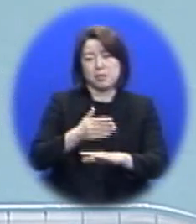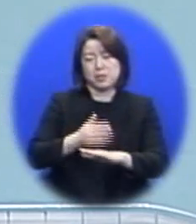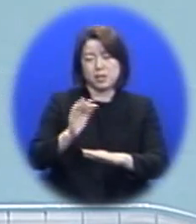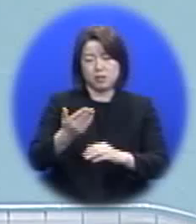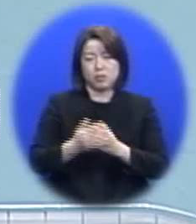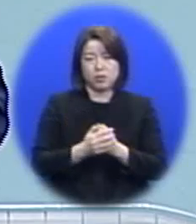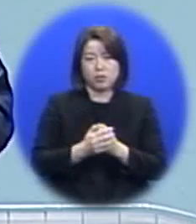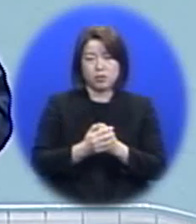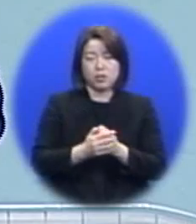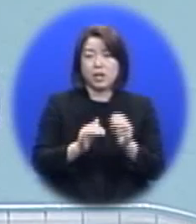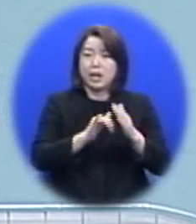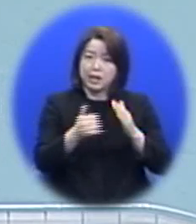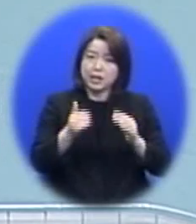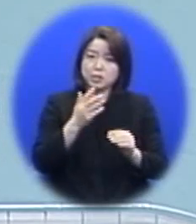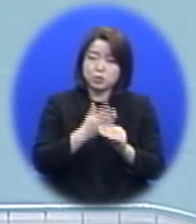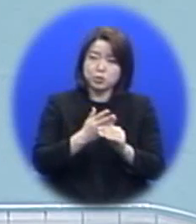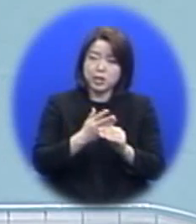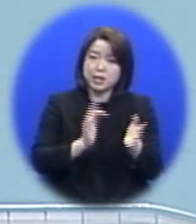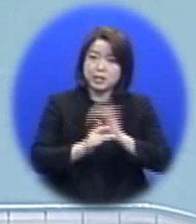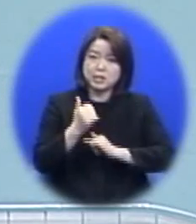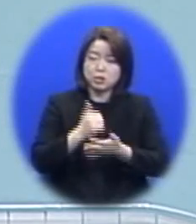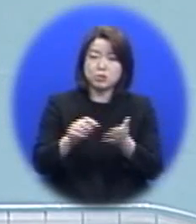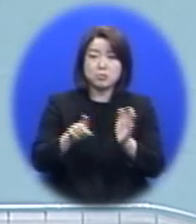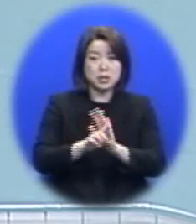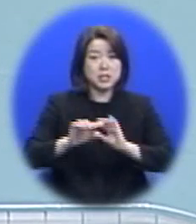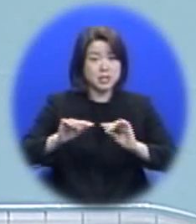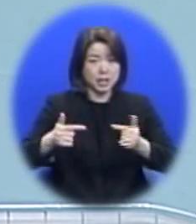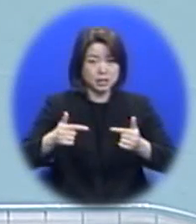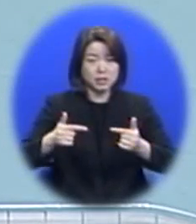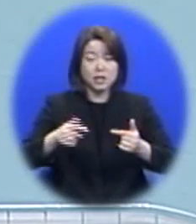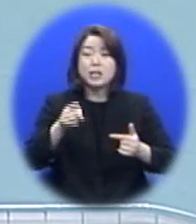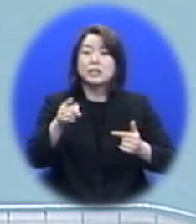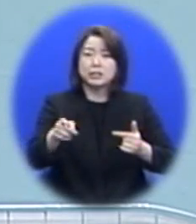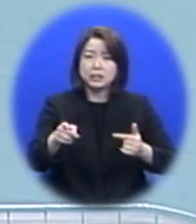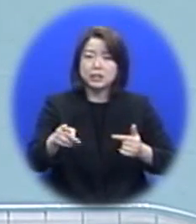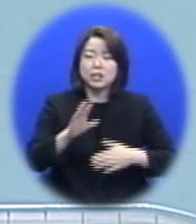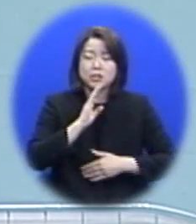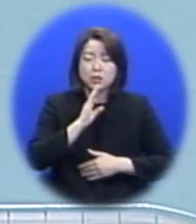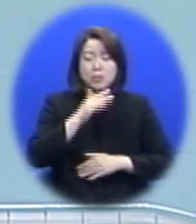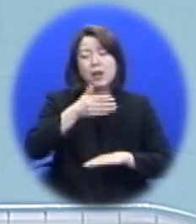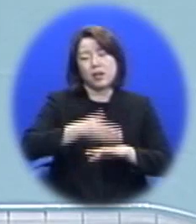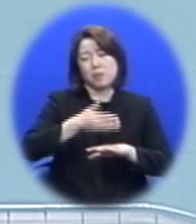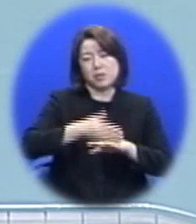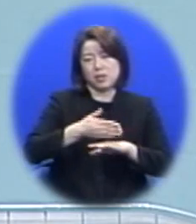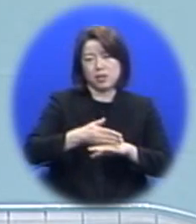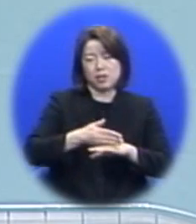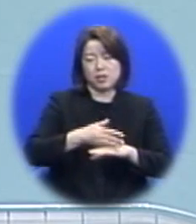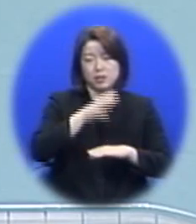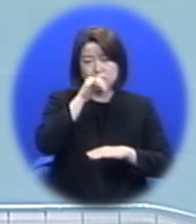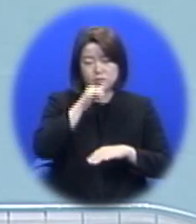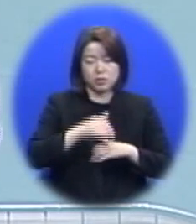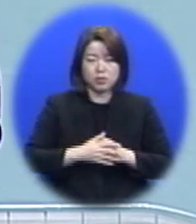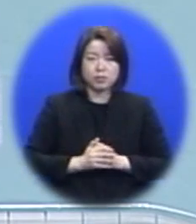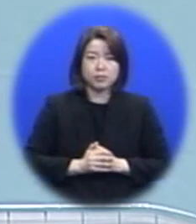가족 중에 예수 믿지 않는 가족 그분들이 사실 고마운 거죠.